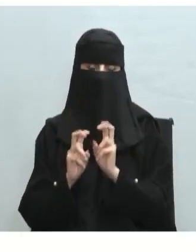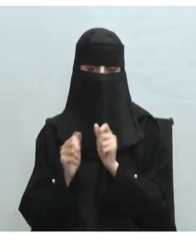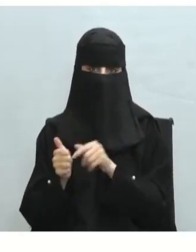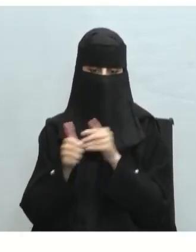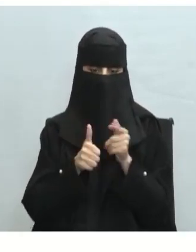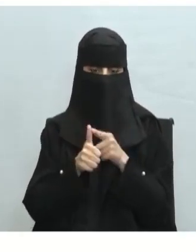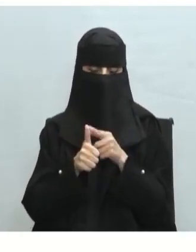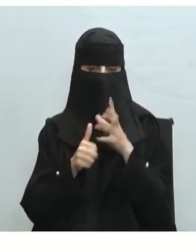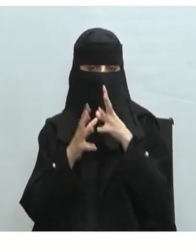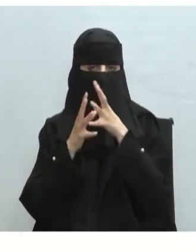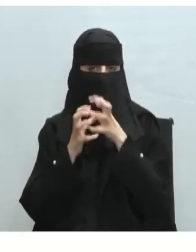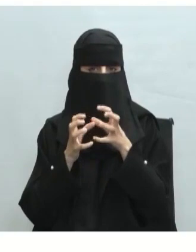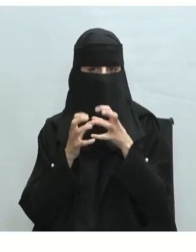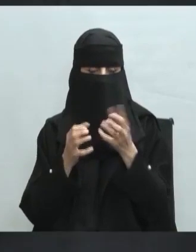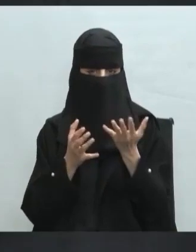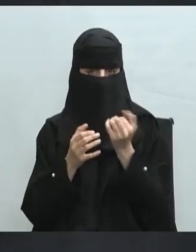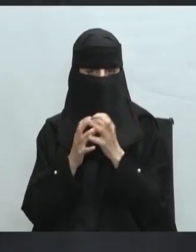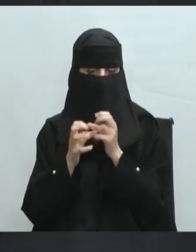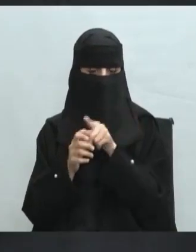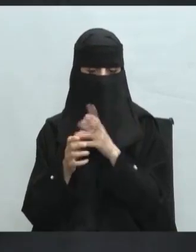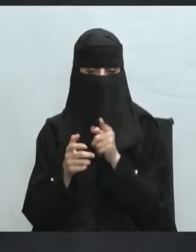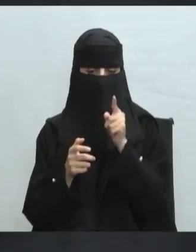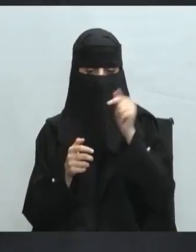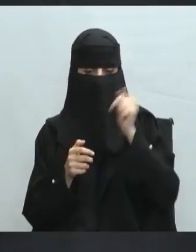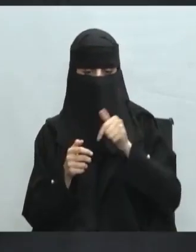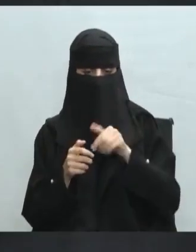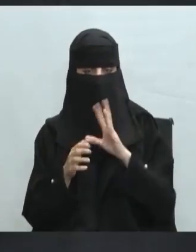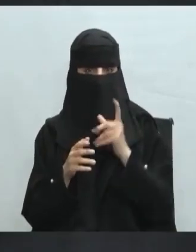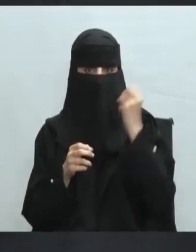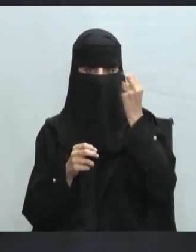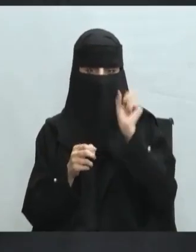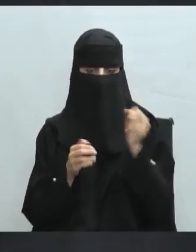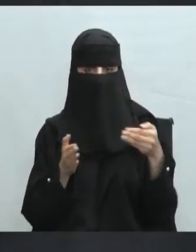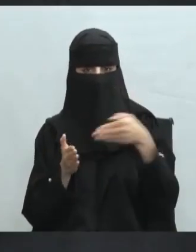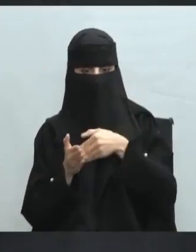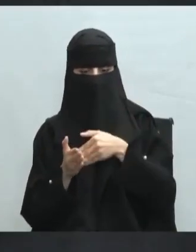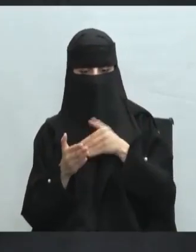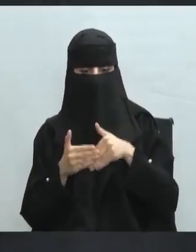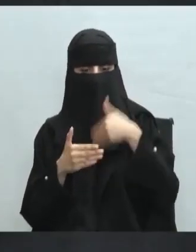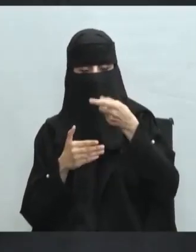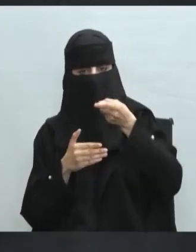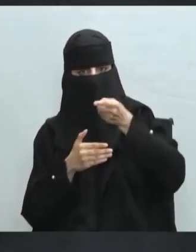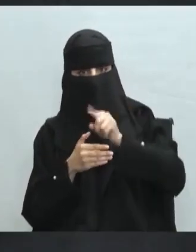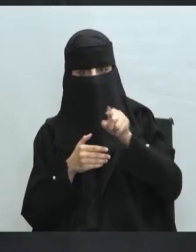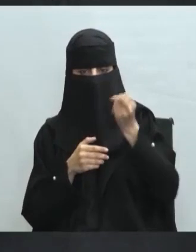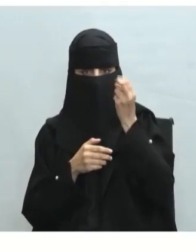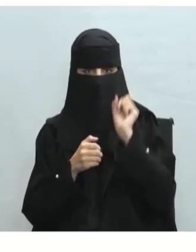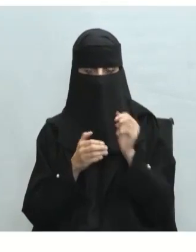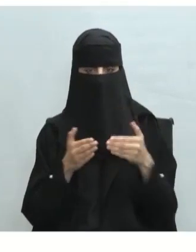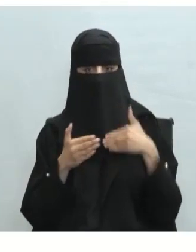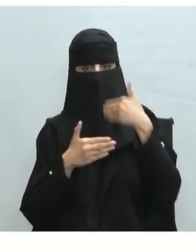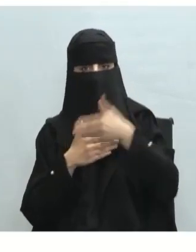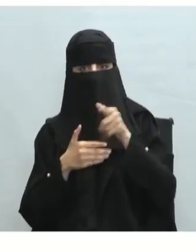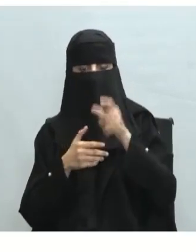اكثر عمقا فسر بطريقتك بامكانك انت ان تكتب تفسير وزميلك كذلك يكتب تفسير وهكذا نقول مثلا